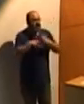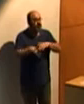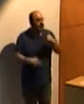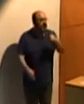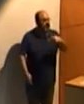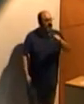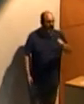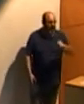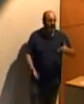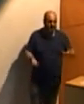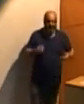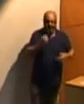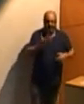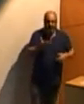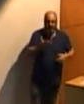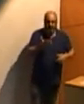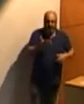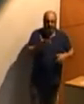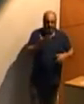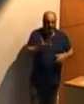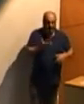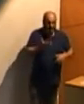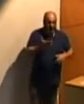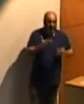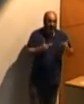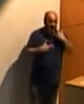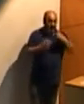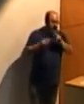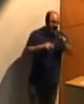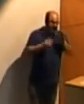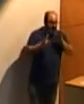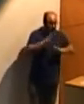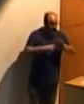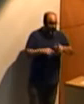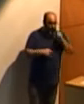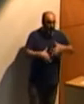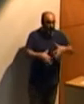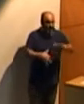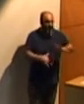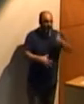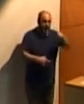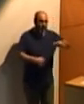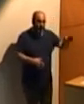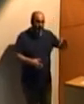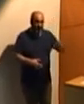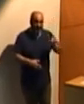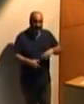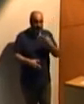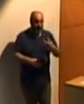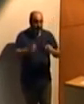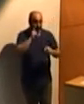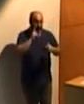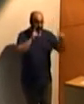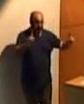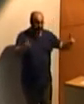la dans ce cas là et ça c'est assez je dirais sur le plan biologique dans le cas d'une grossesse pour autrui en armant deux mères puisque dans